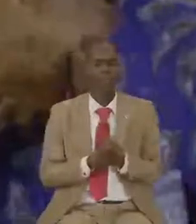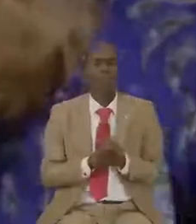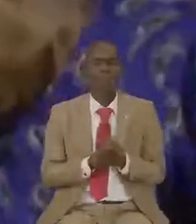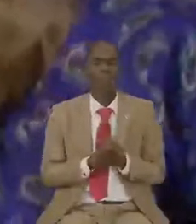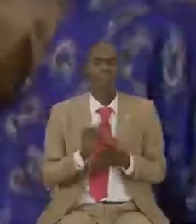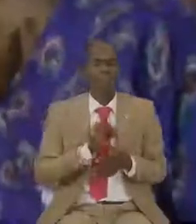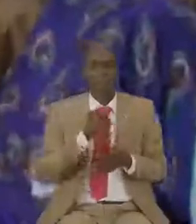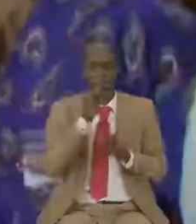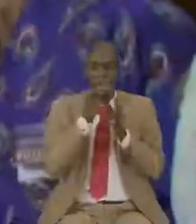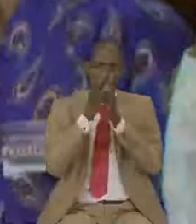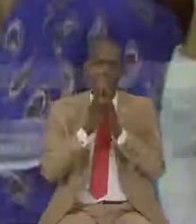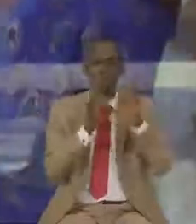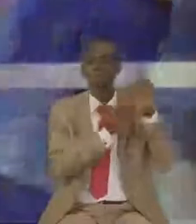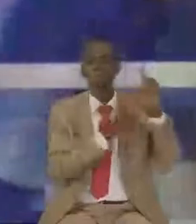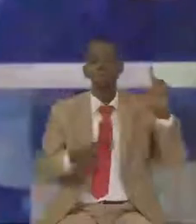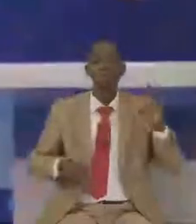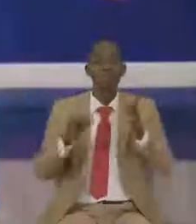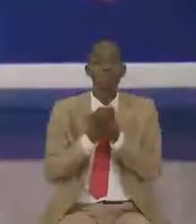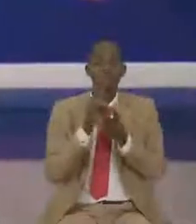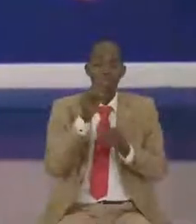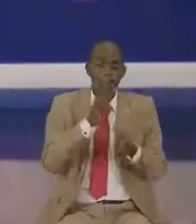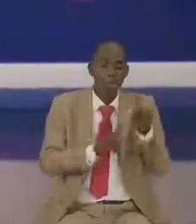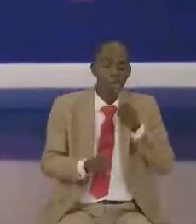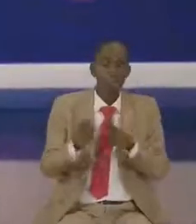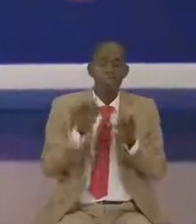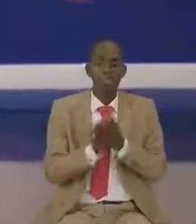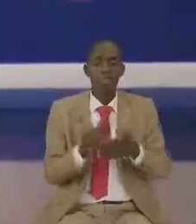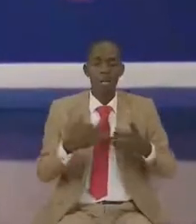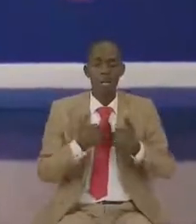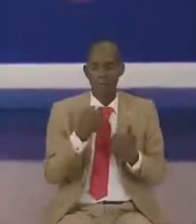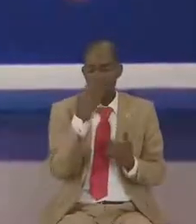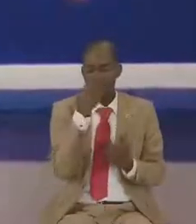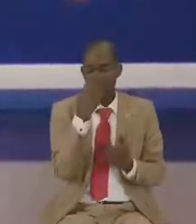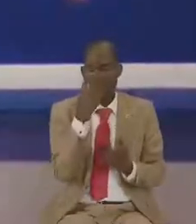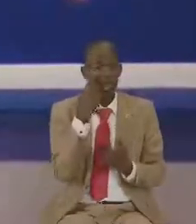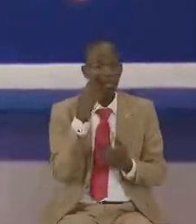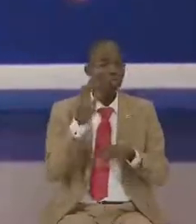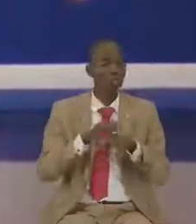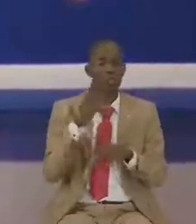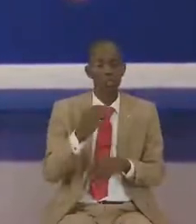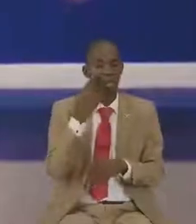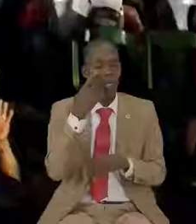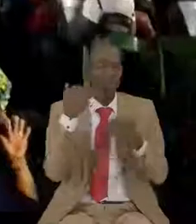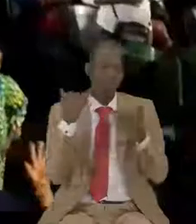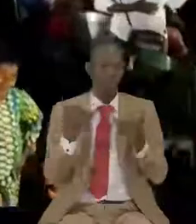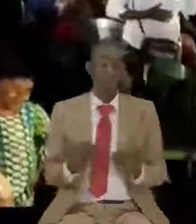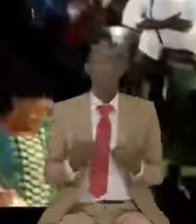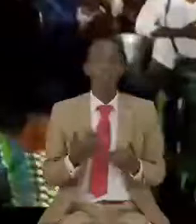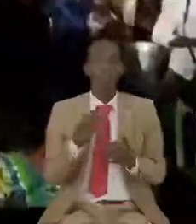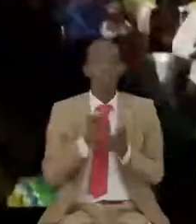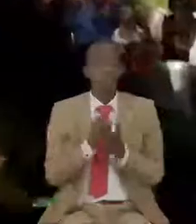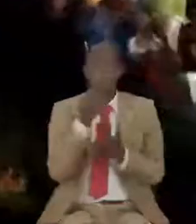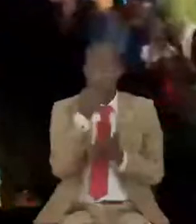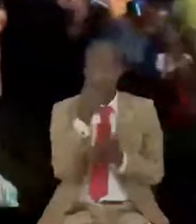nom de Jésus-Christ. Je demande, Seigneur, que ceux qui sont